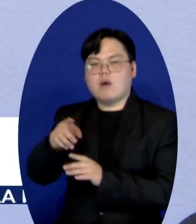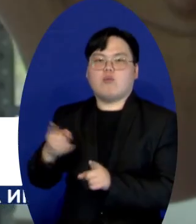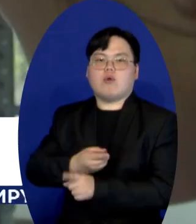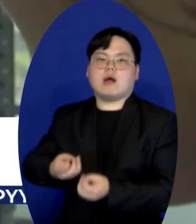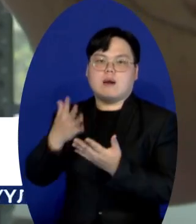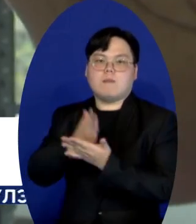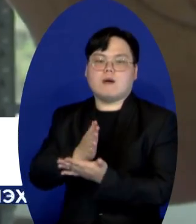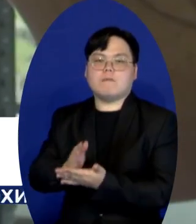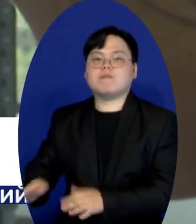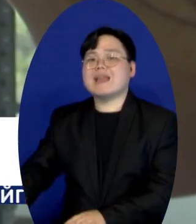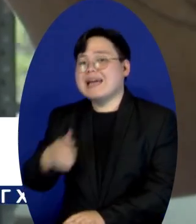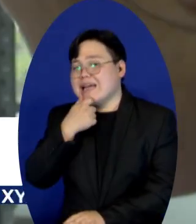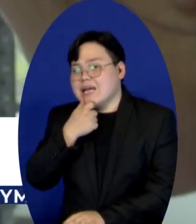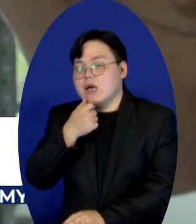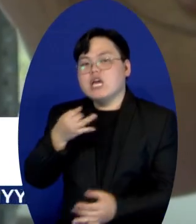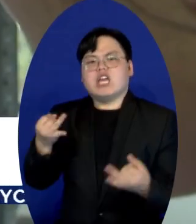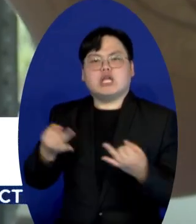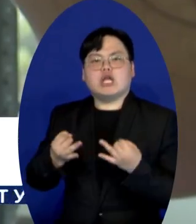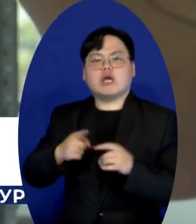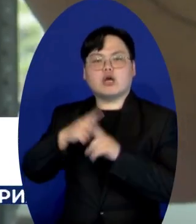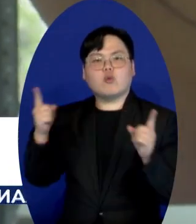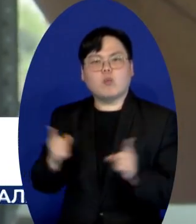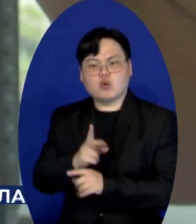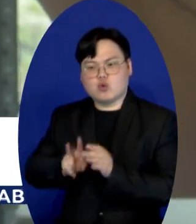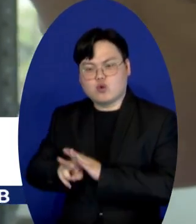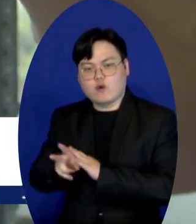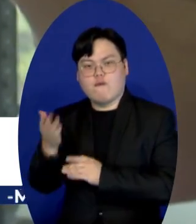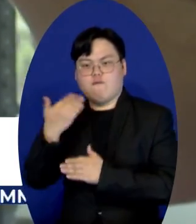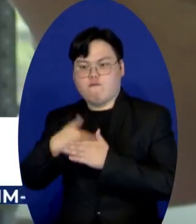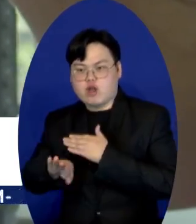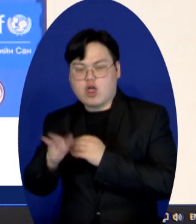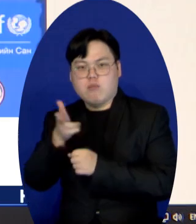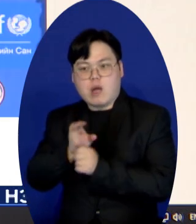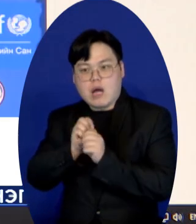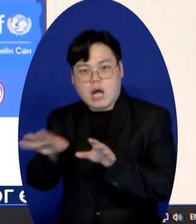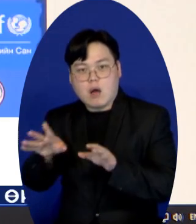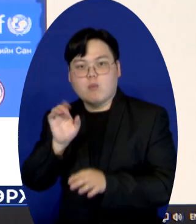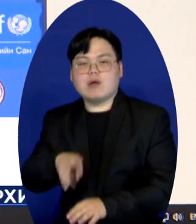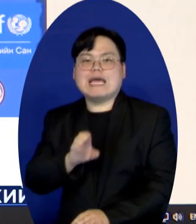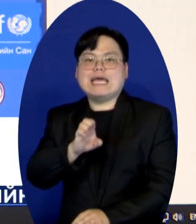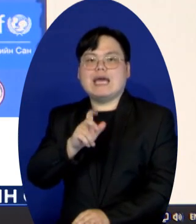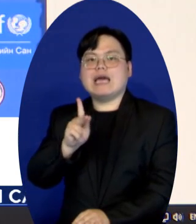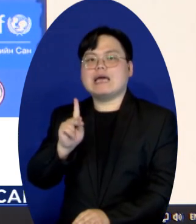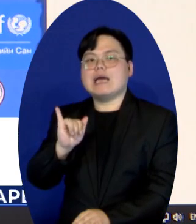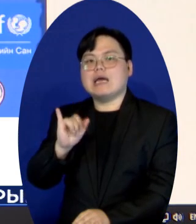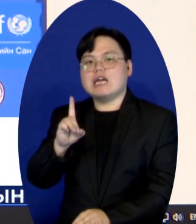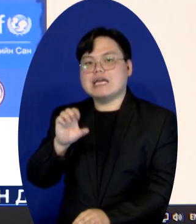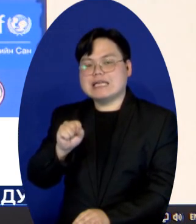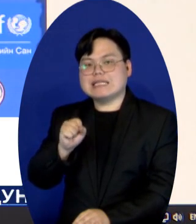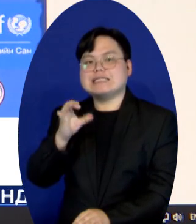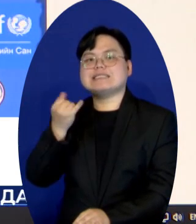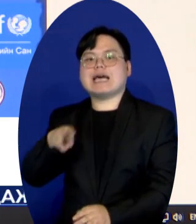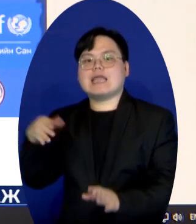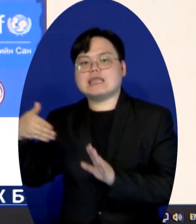байна. Хэрэг хүүхэд захим орчинд гэмт хэргийн хохирогч болж дүрс бичлэг тарсан бол e-kids сайтаар дамжуулан тухайн зураг